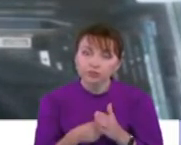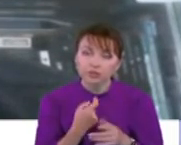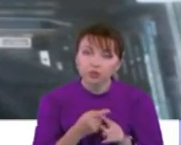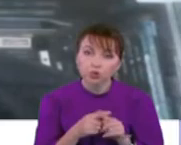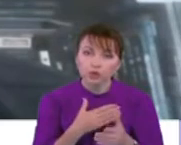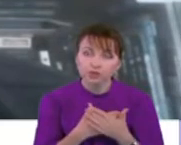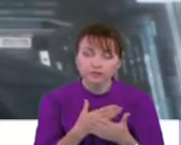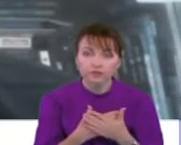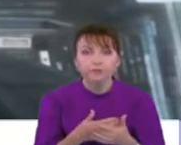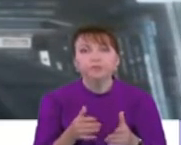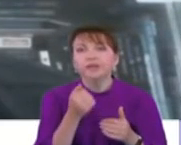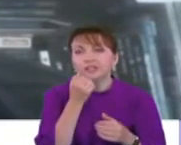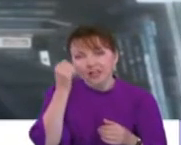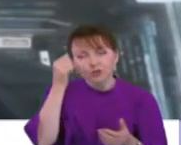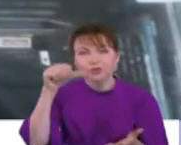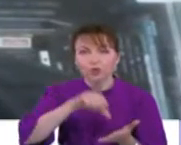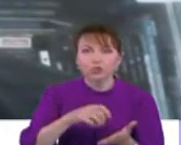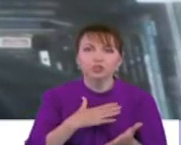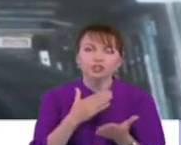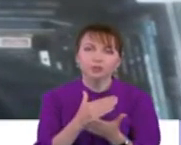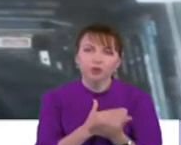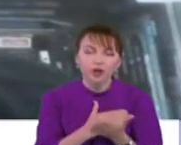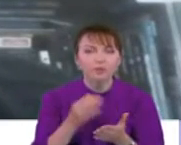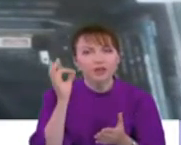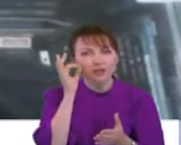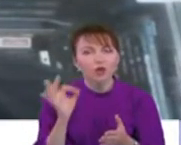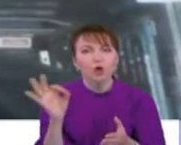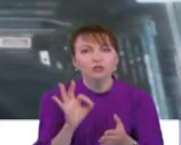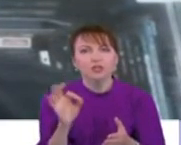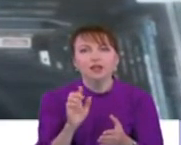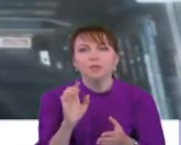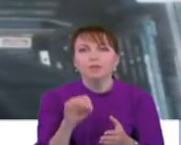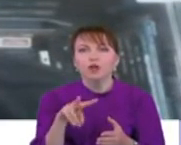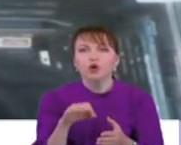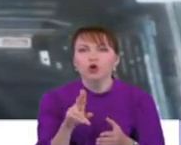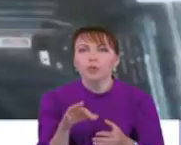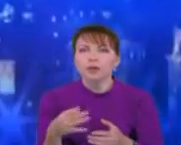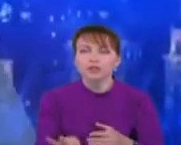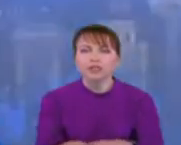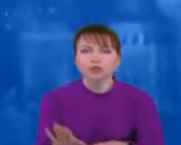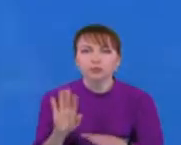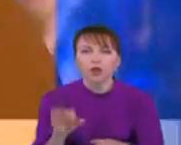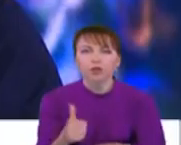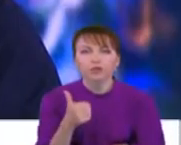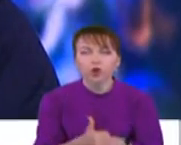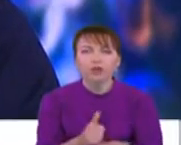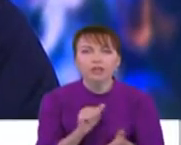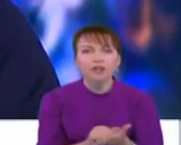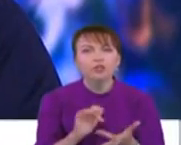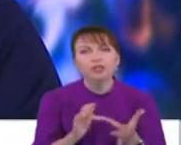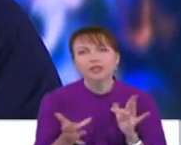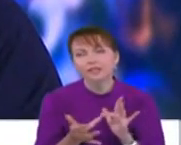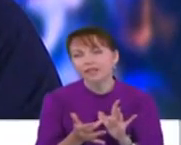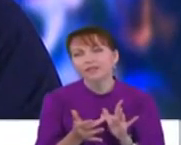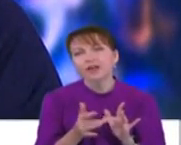Але в будь-якому разі я дякую вам за участь в нашій програмі. Нагадаю, що Олександр Білокобильський, якраз заступник головного редактора інтернет-видання